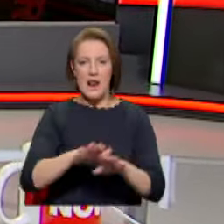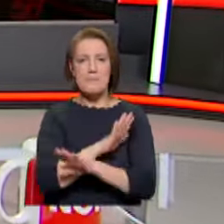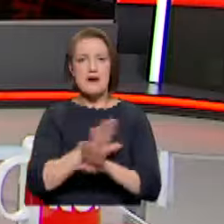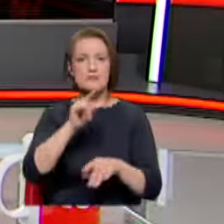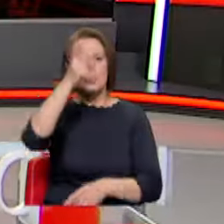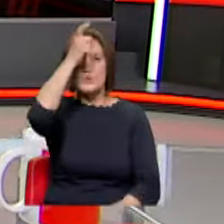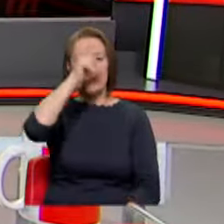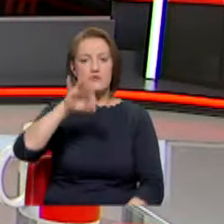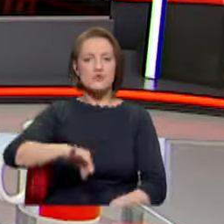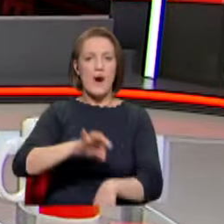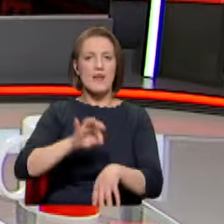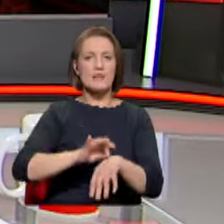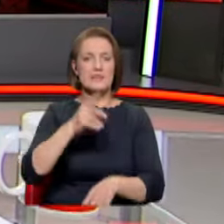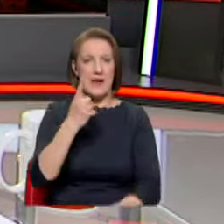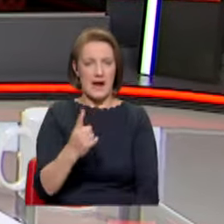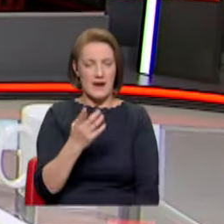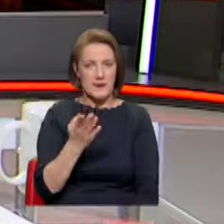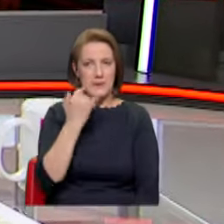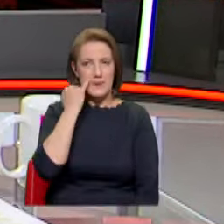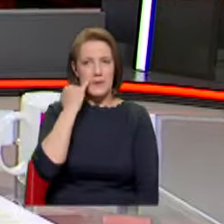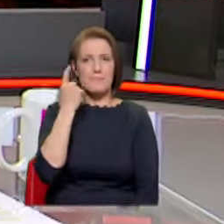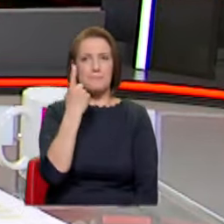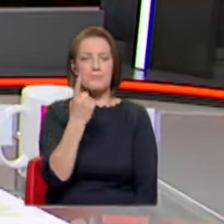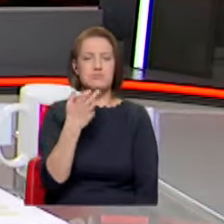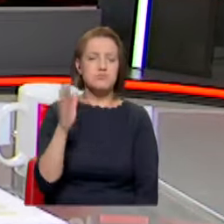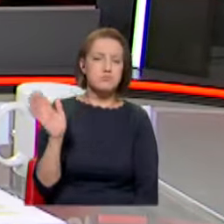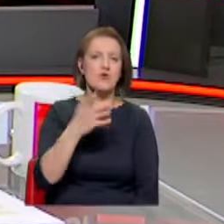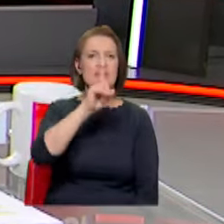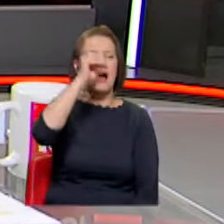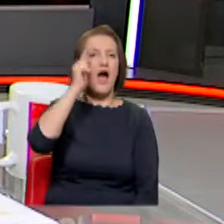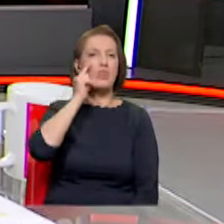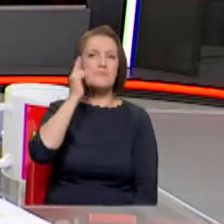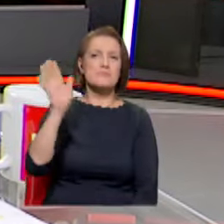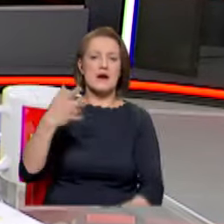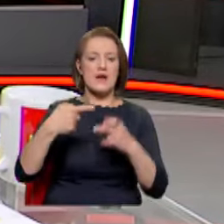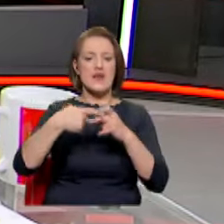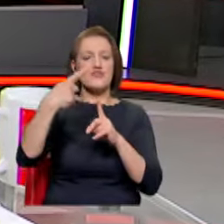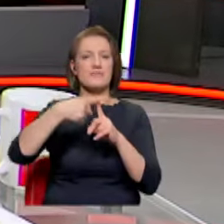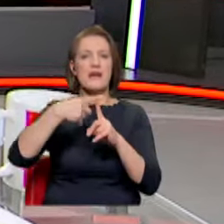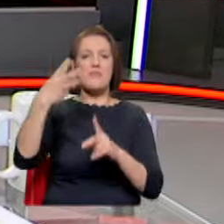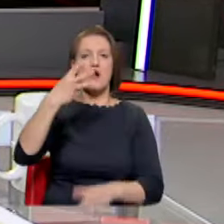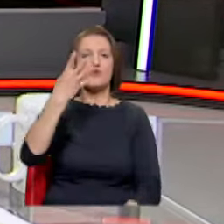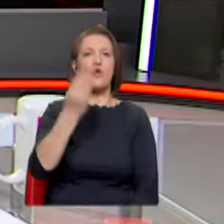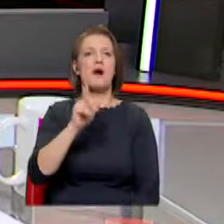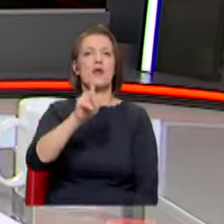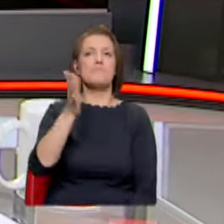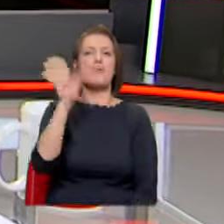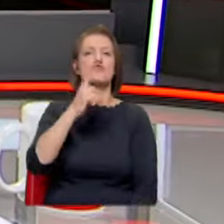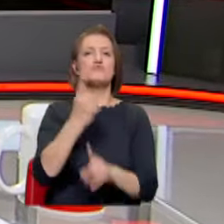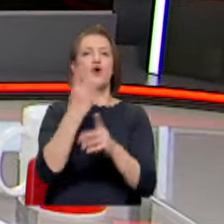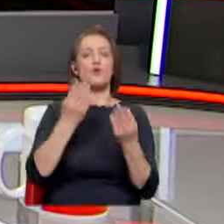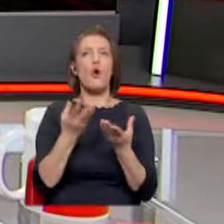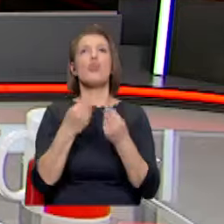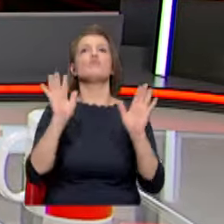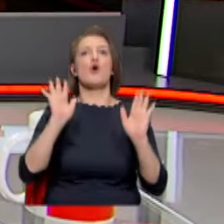bu ülkede şu anda bir inisiyatif sahibi olabilmek için boş verin Tek adamı Recep Tayyip Erdoğan olmak lazım başka bir şey olsanız olmuyor